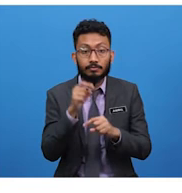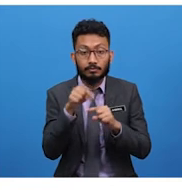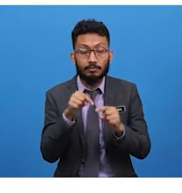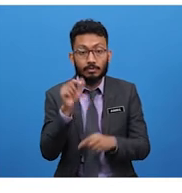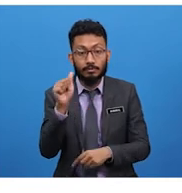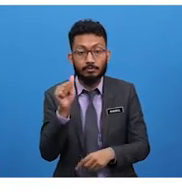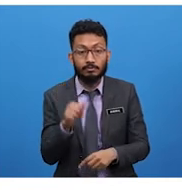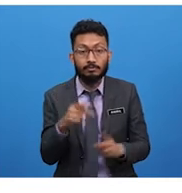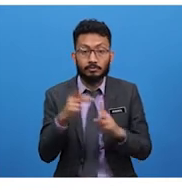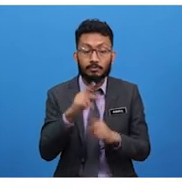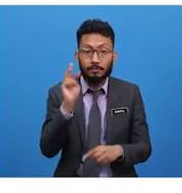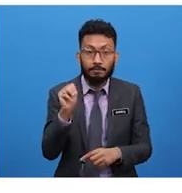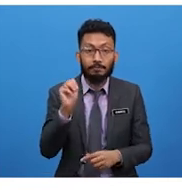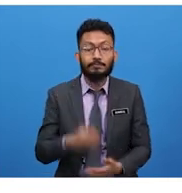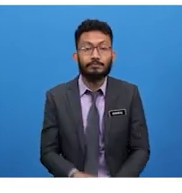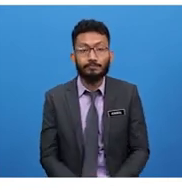M.